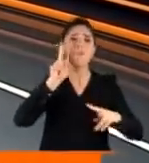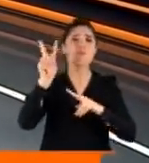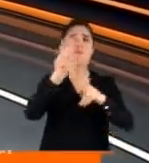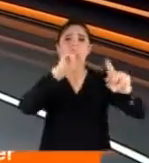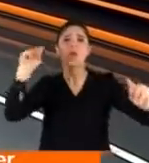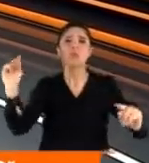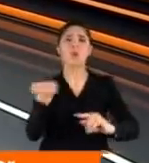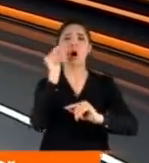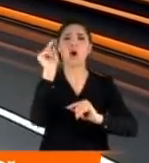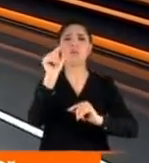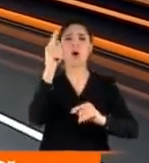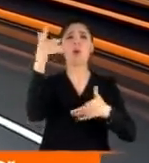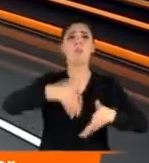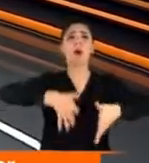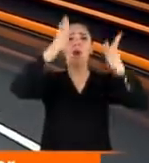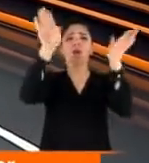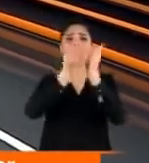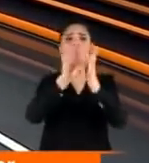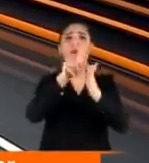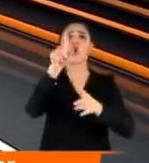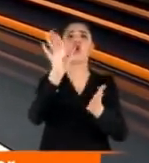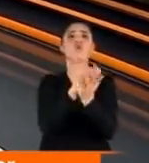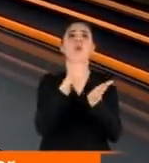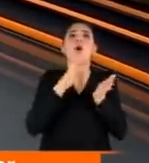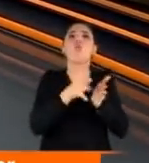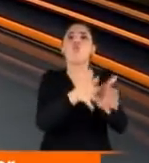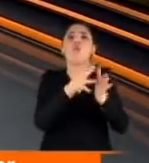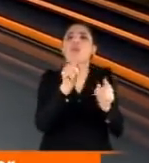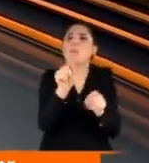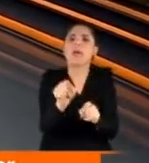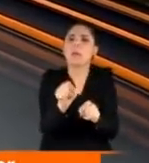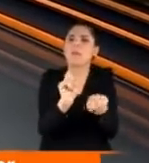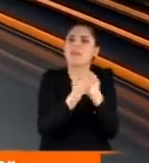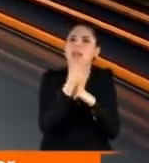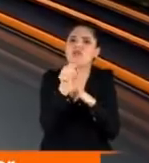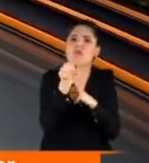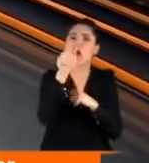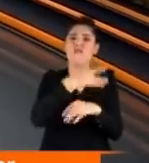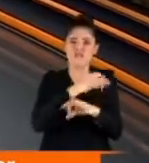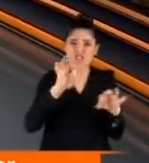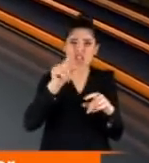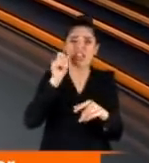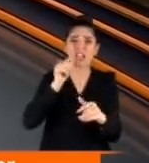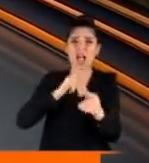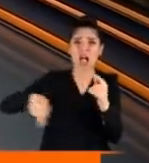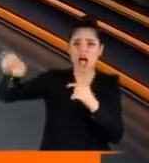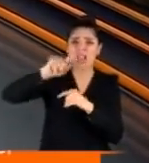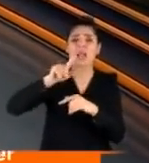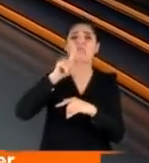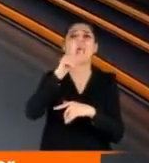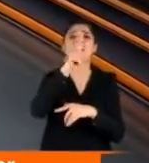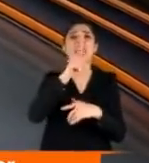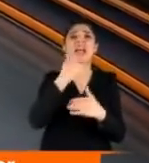gerçekten. Çünkü apartmanın otoparkı bir köpek üretim çiftliğine dönüştürülmüştü. Üstelik o vicdansızlar havlayıp